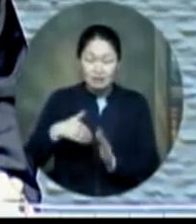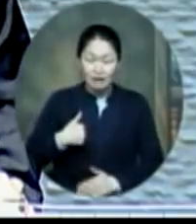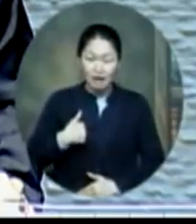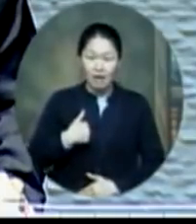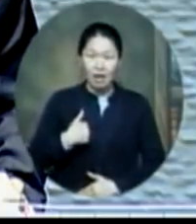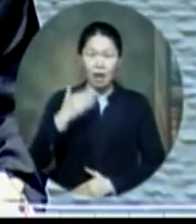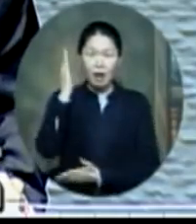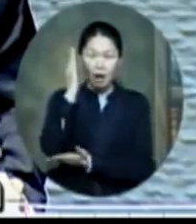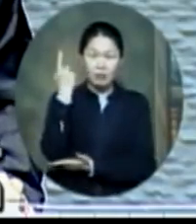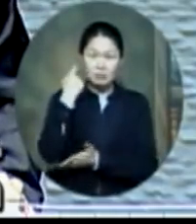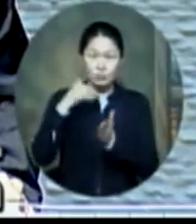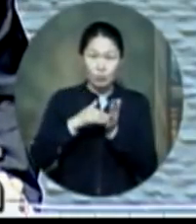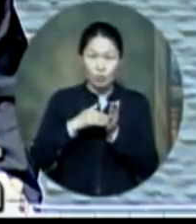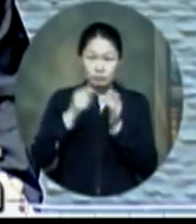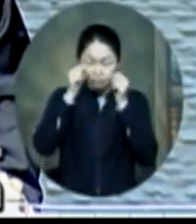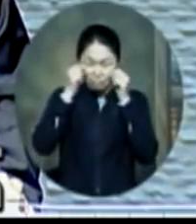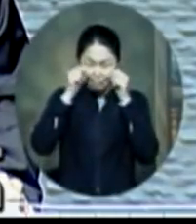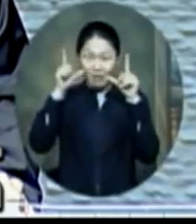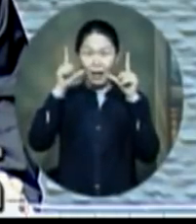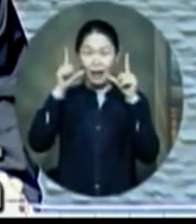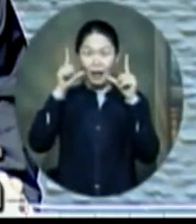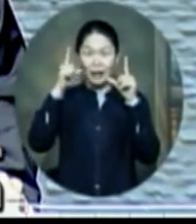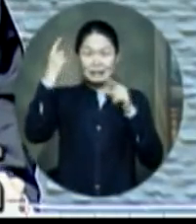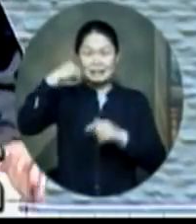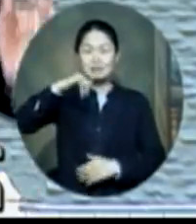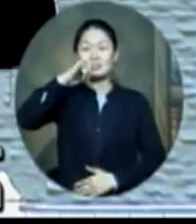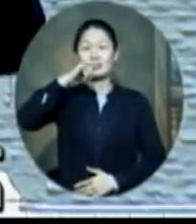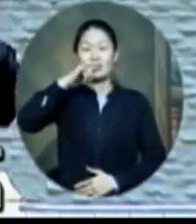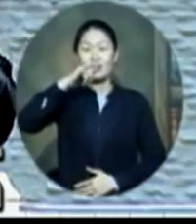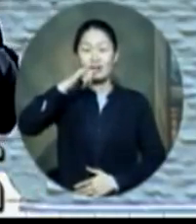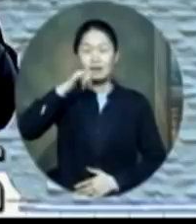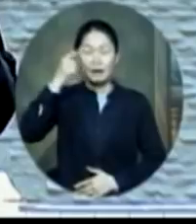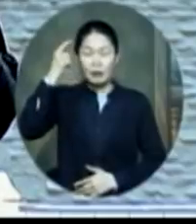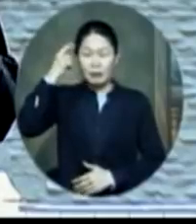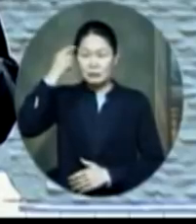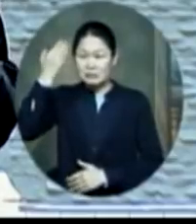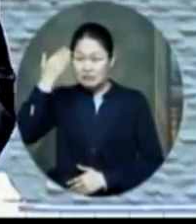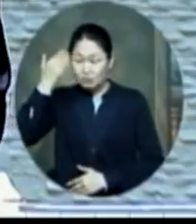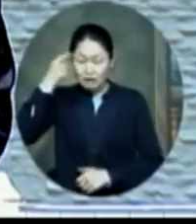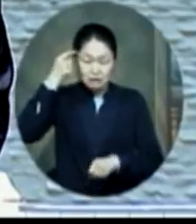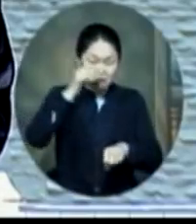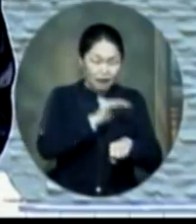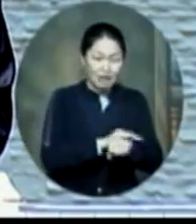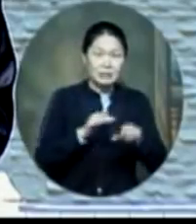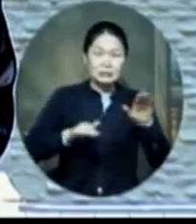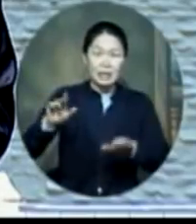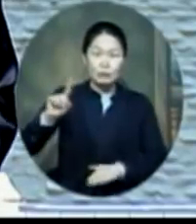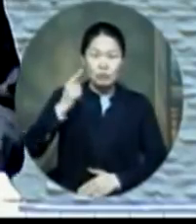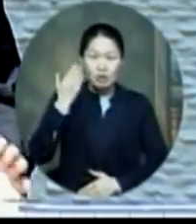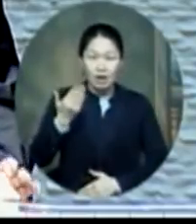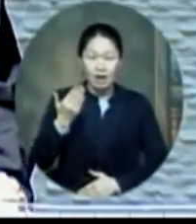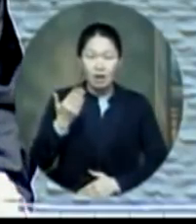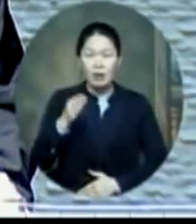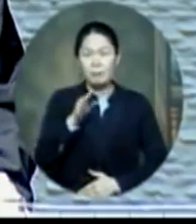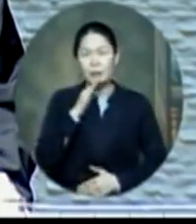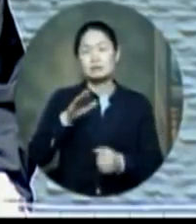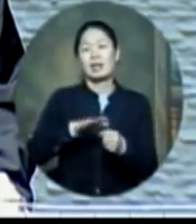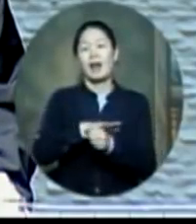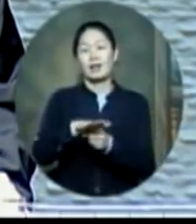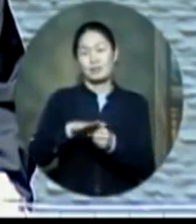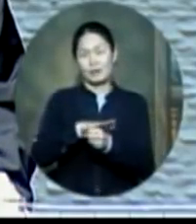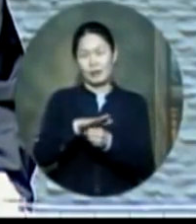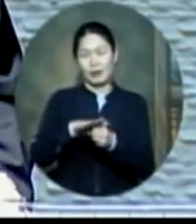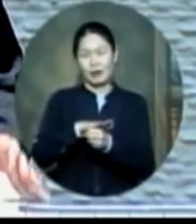설명을 듣고 눈이 이렇게 열리는 것 같았어요. 지식의 은사와 지혜의 은사의 차이가 뭘까? 사랑입니다.